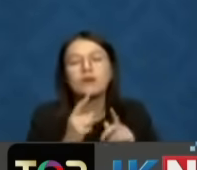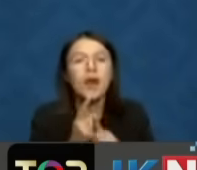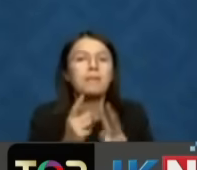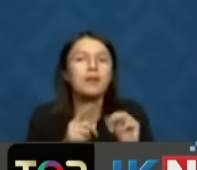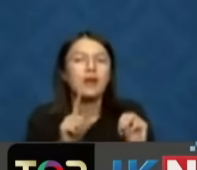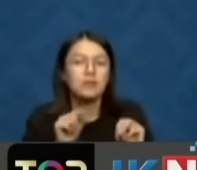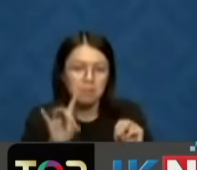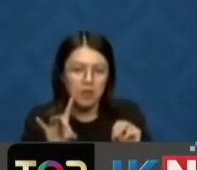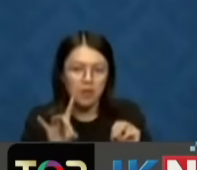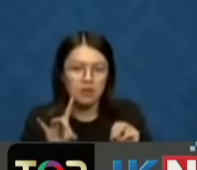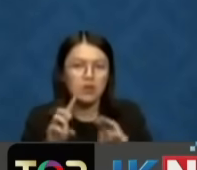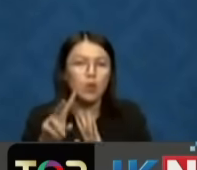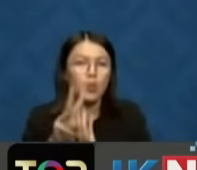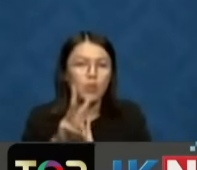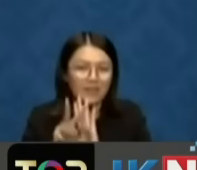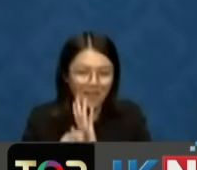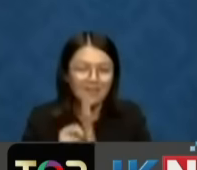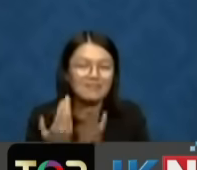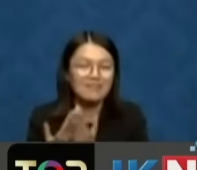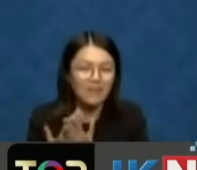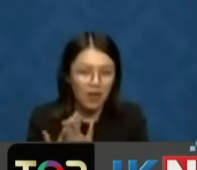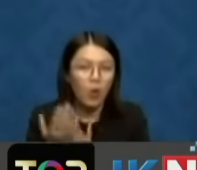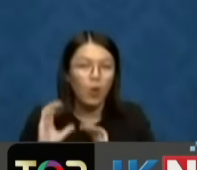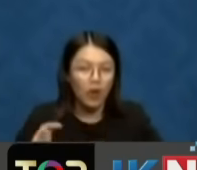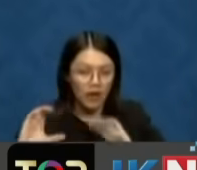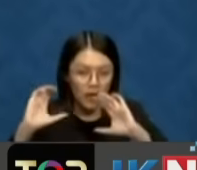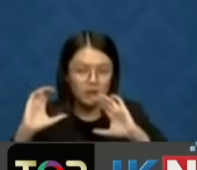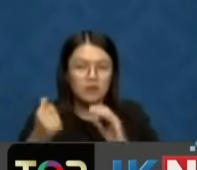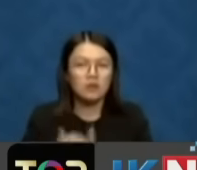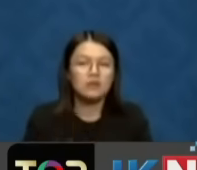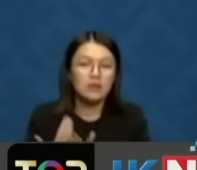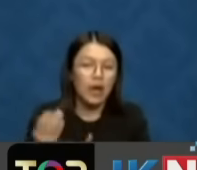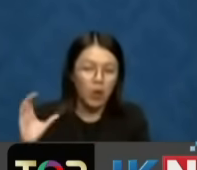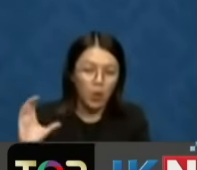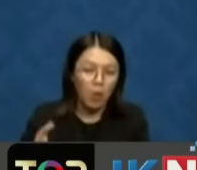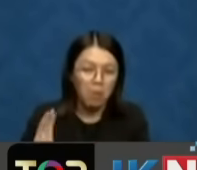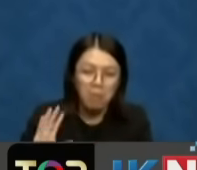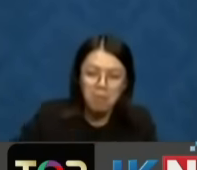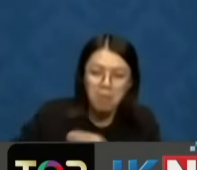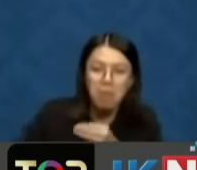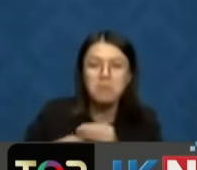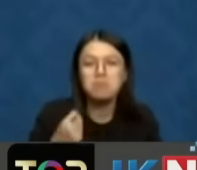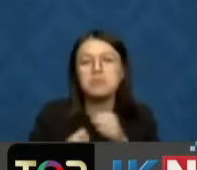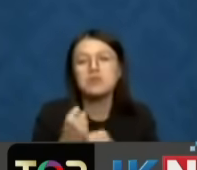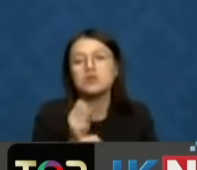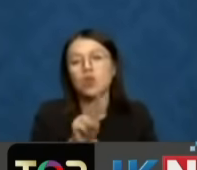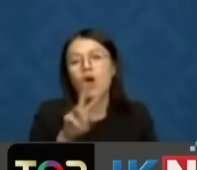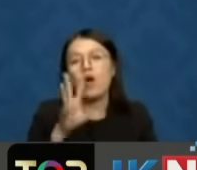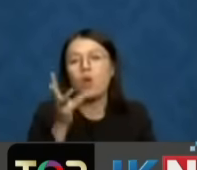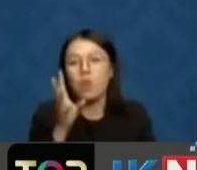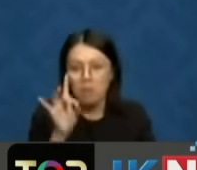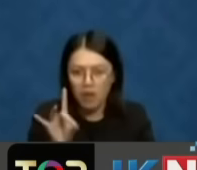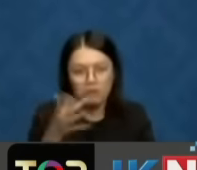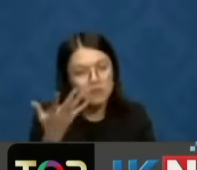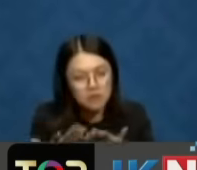กฤตที่เกิดขึ้นในกรีซนะครับตอนนี้เราจะเห็นตัวชี้วัดหนึ่งที่เป็นอันตรายซ่อนเร้นอยู่ก็คืออัต